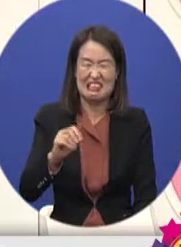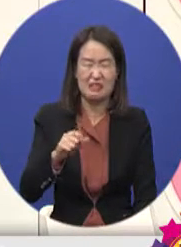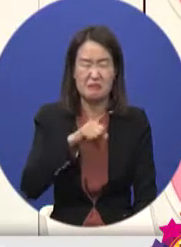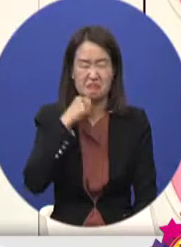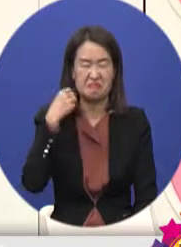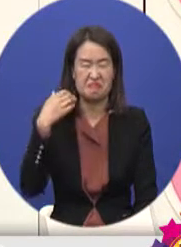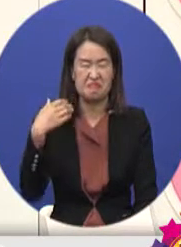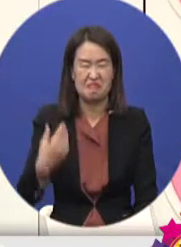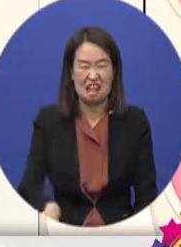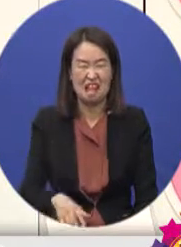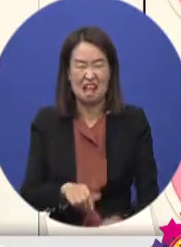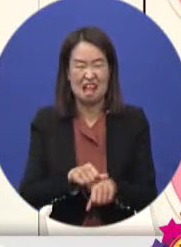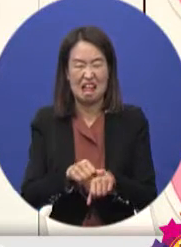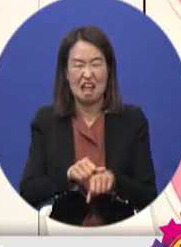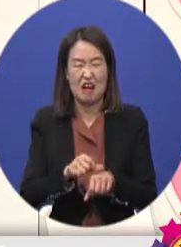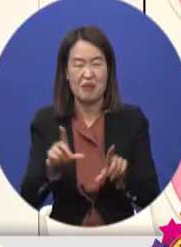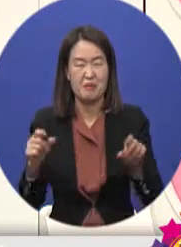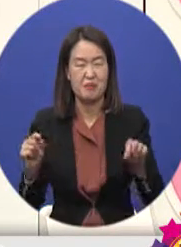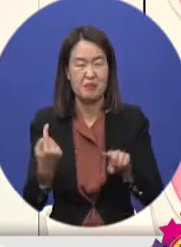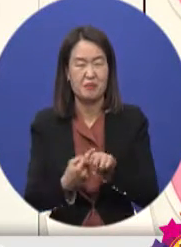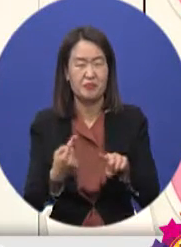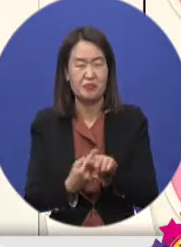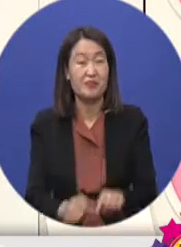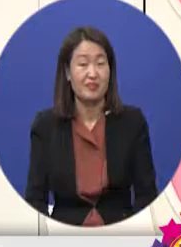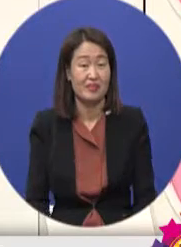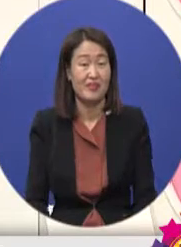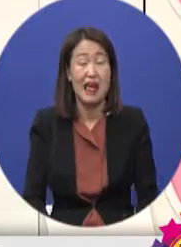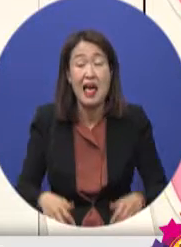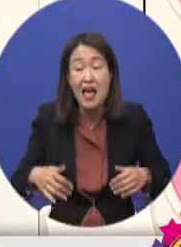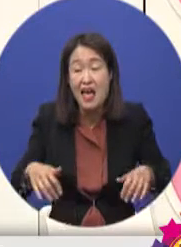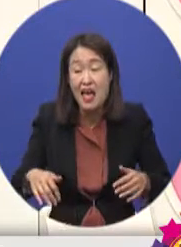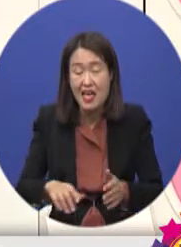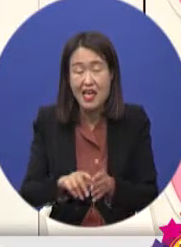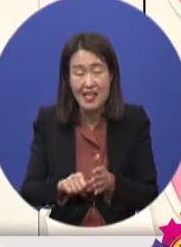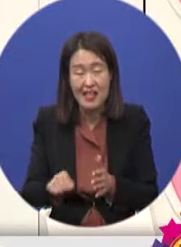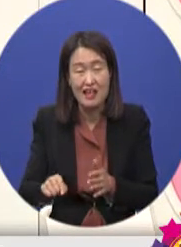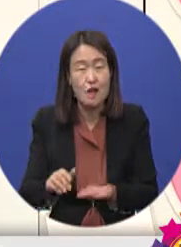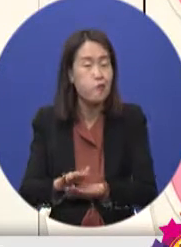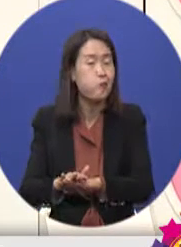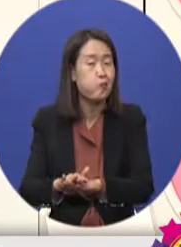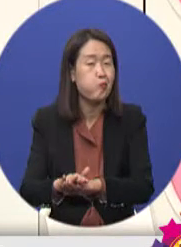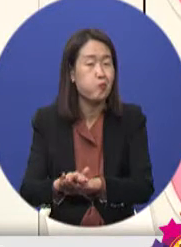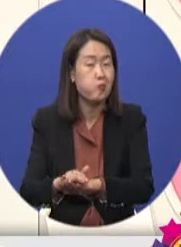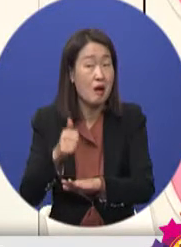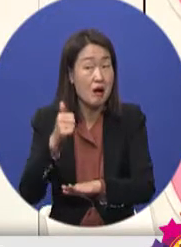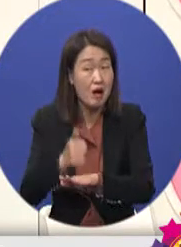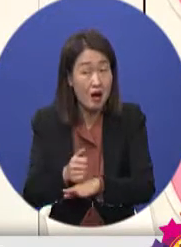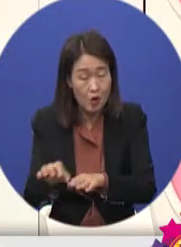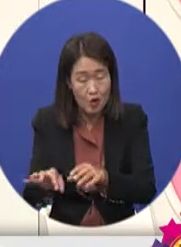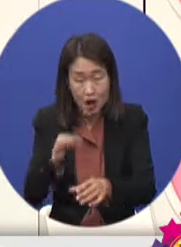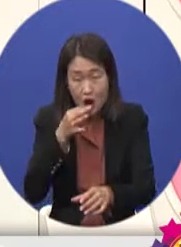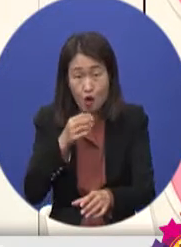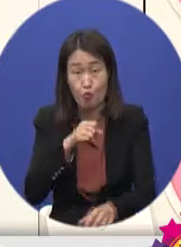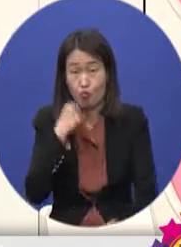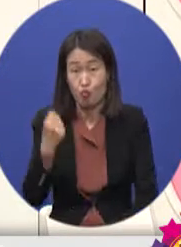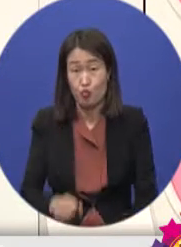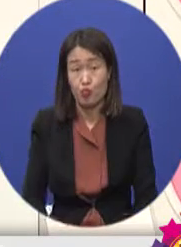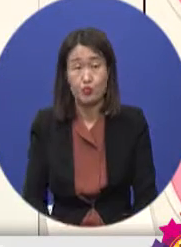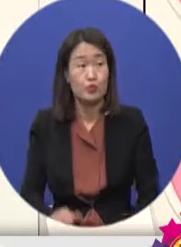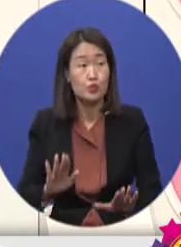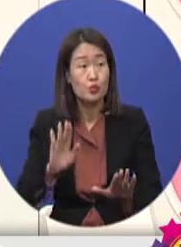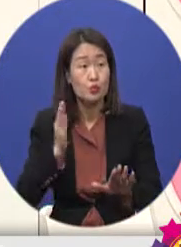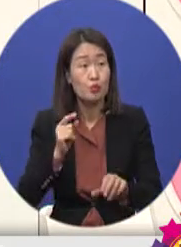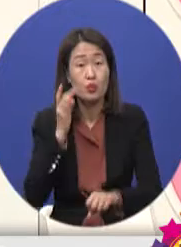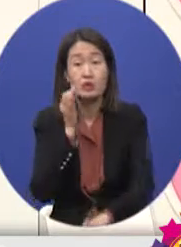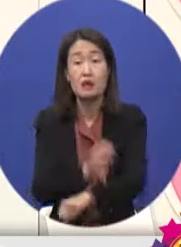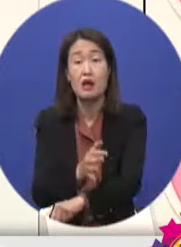예. 절고 놨다가 연할 때 절고 놨다 봄에 먹어도 맛있고. 네. 예. 요즘에는 그럼 뭘 사야